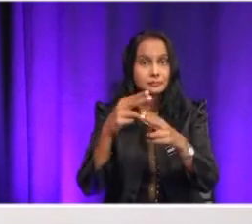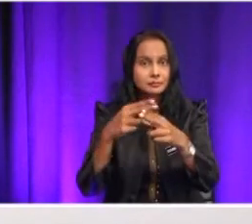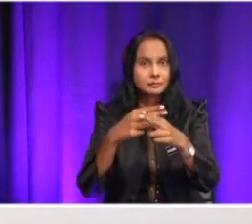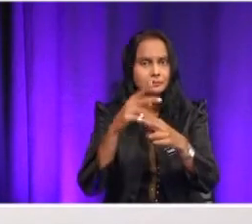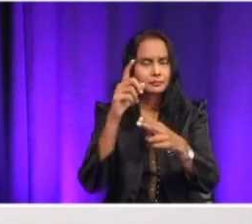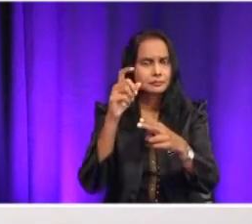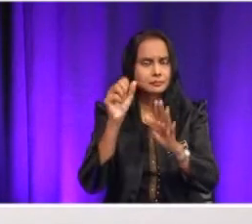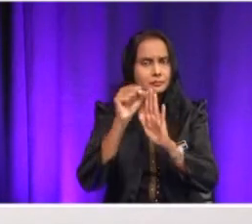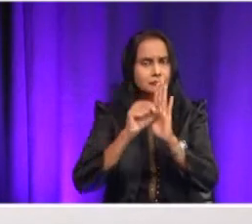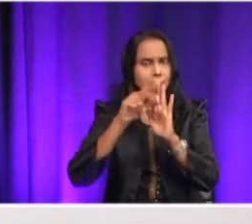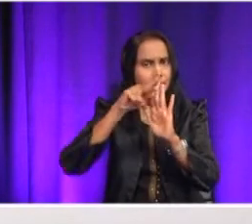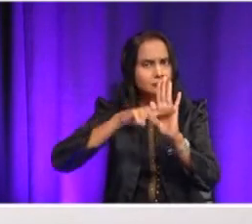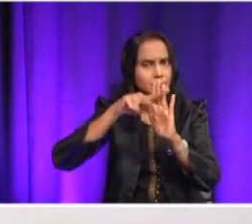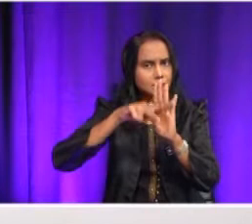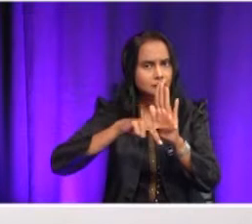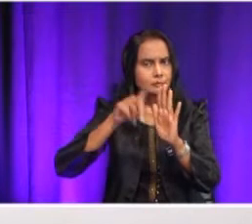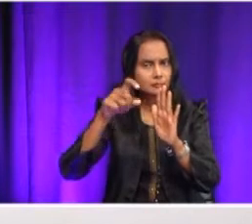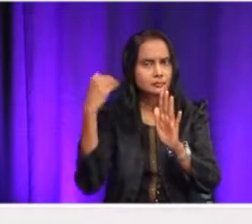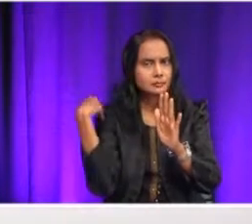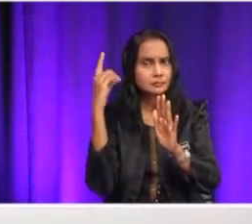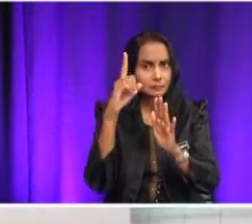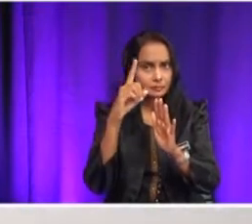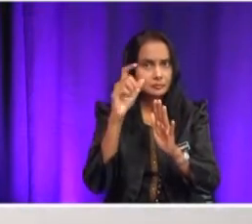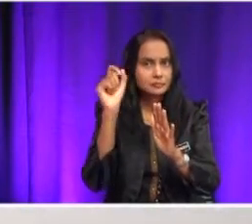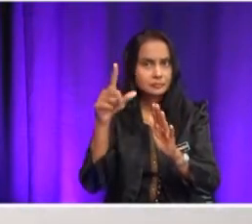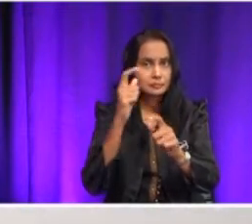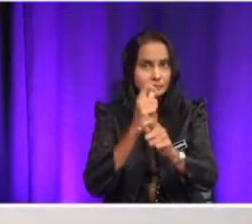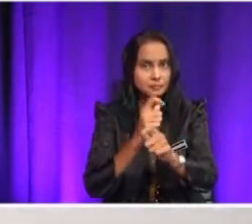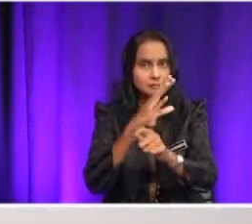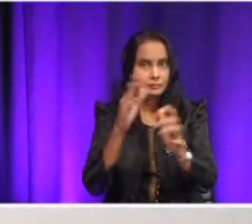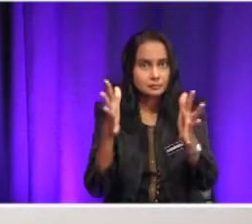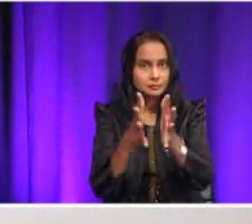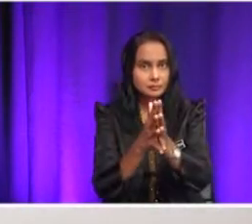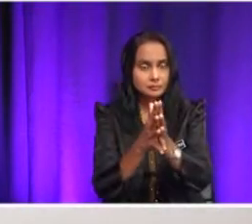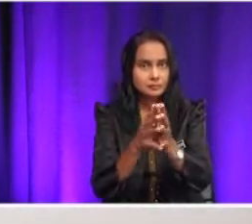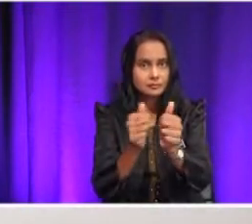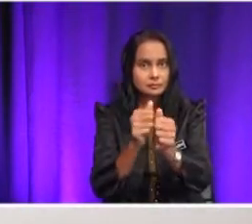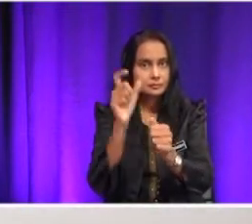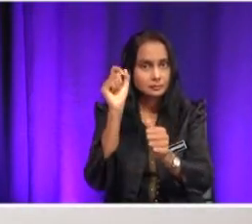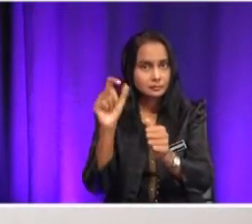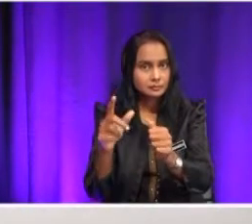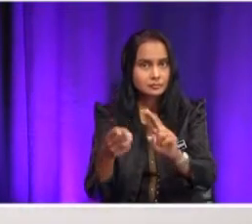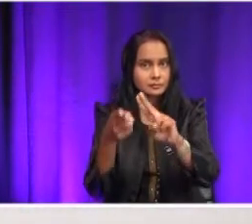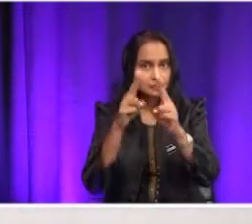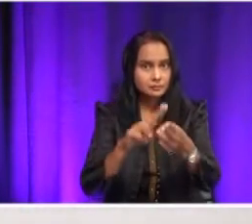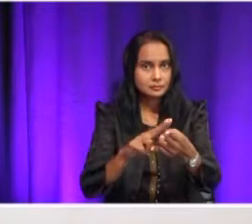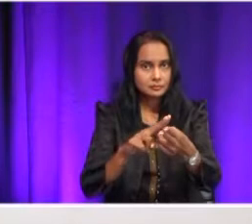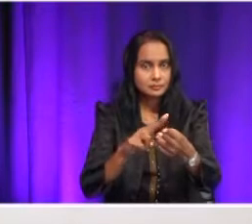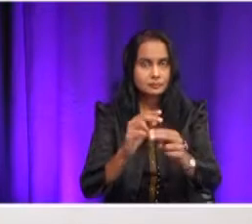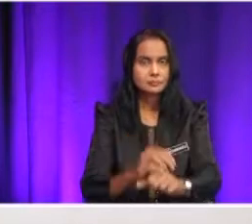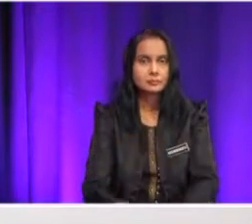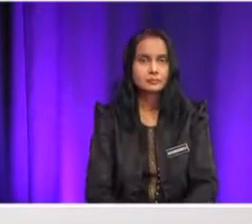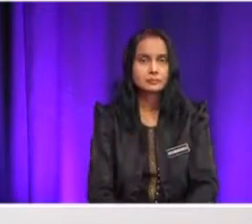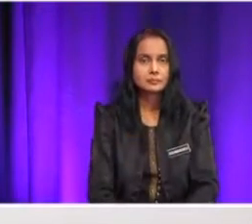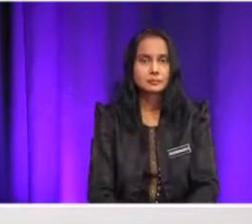sekurang-kurangnya ada satu input tetap dan digabungkan dengan input berubah Oke sebelum tuh kita